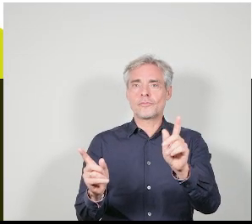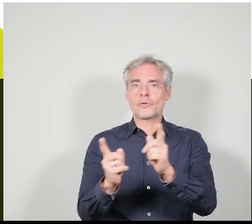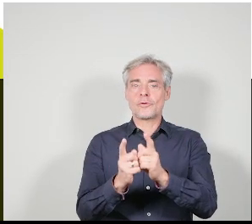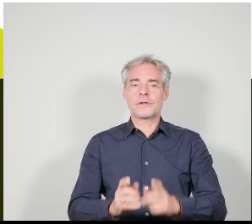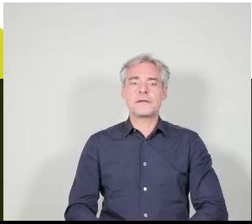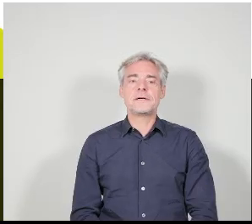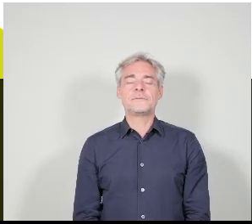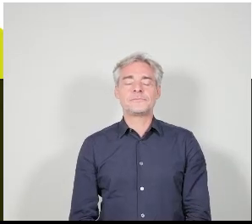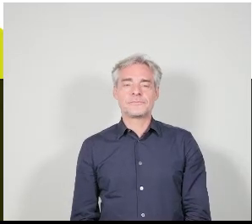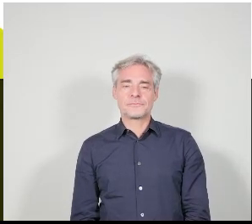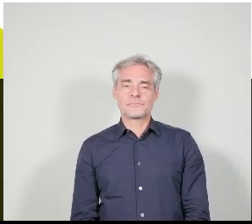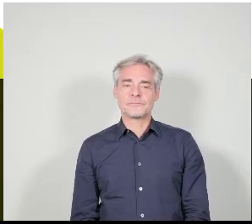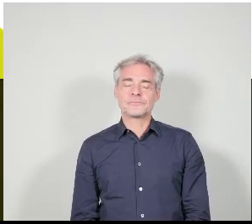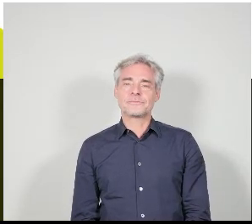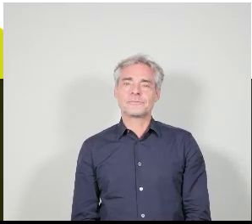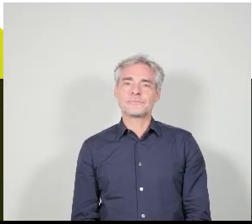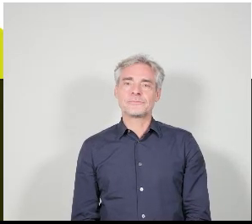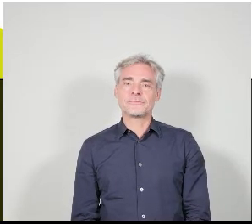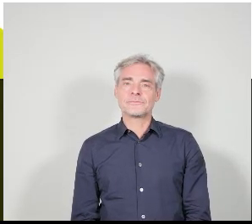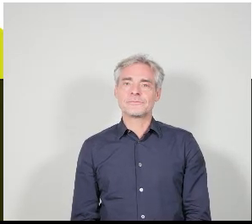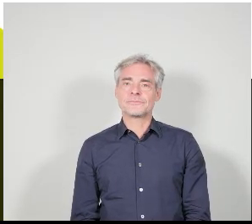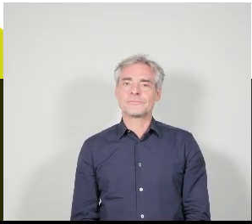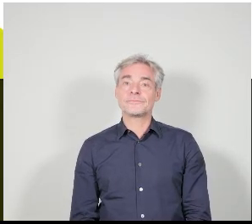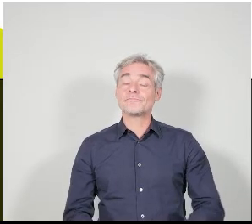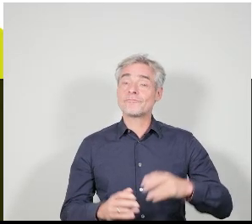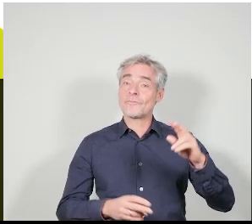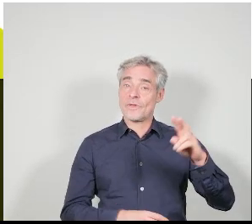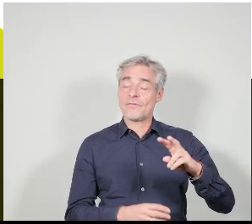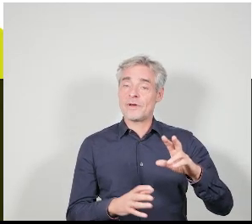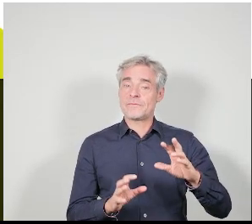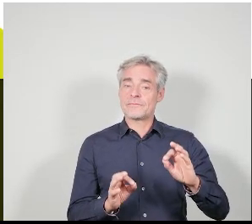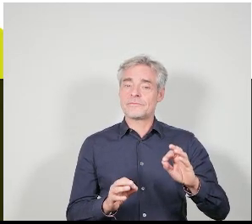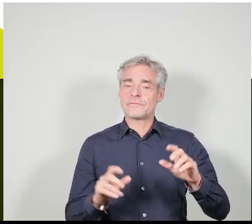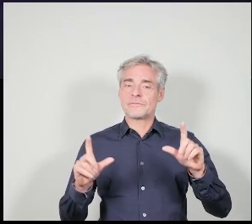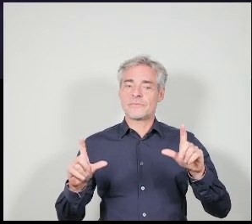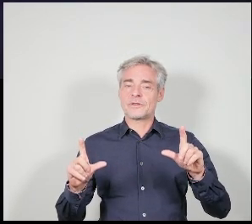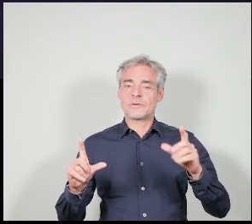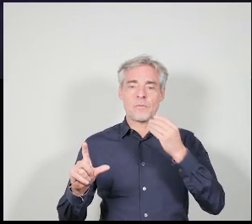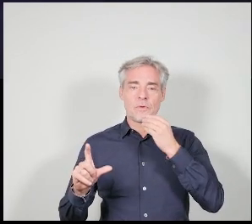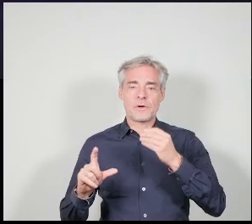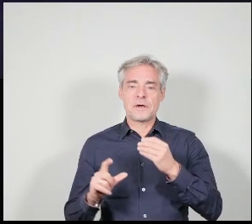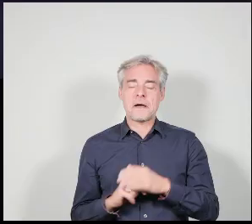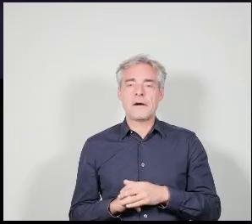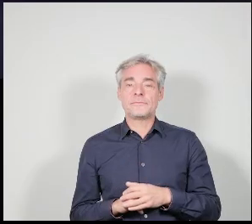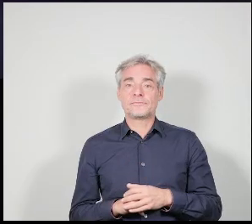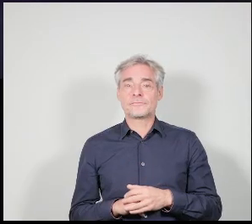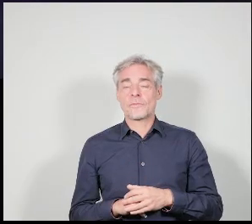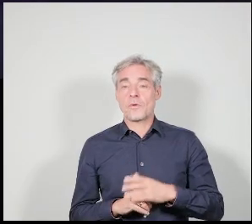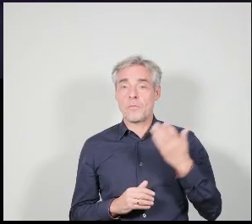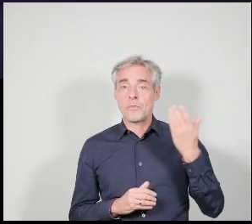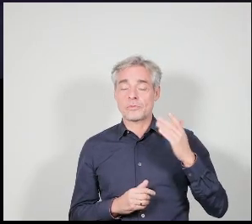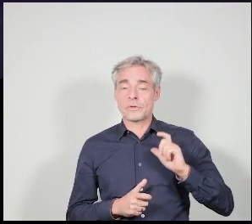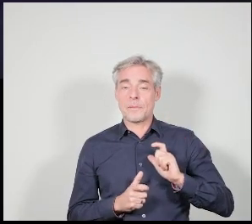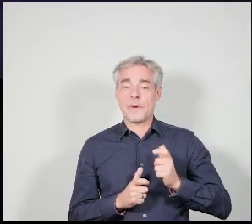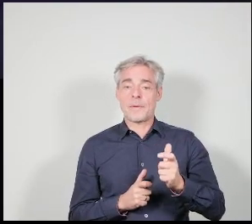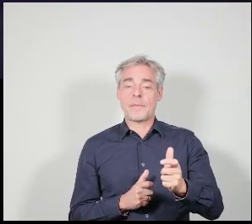Besoin de modularité, nous dit-elle, et elle pose véritablement, voilà, il s'affichait. C'est long, besoin de jalons, fragilité